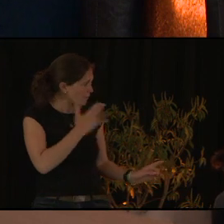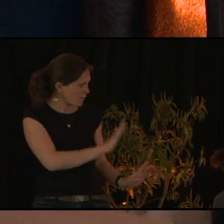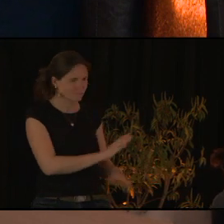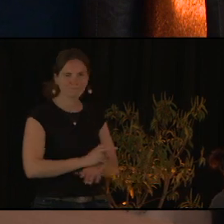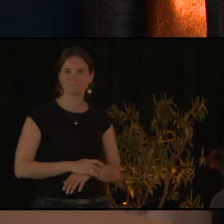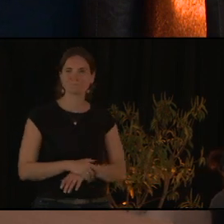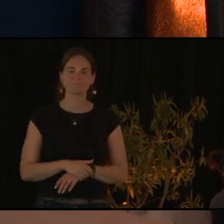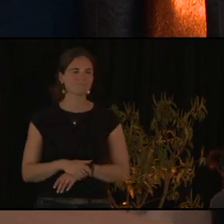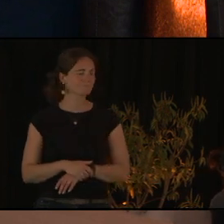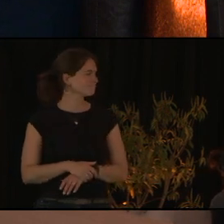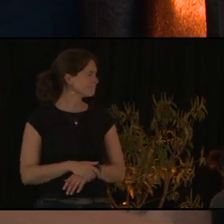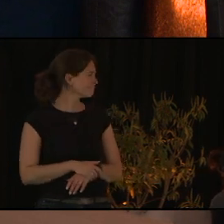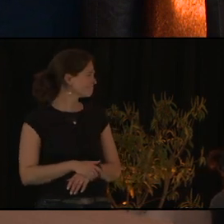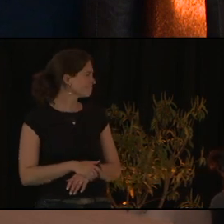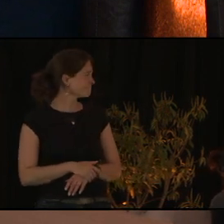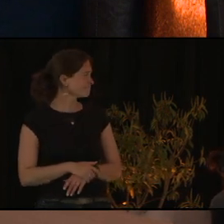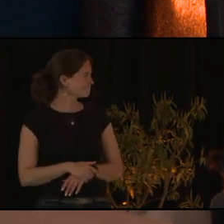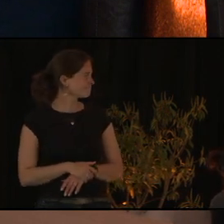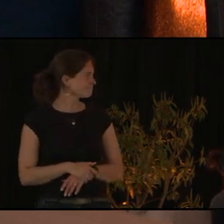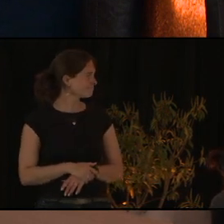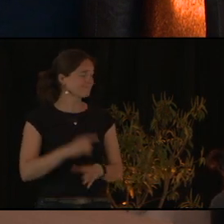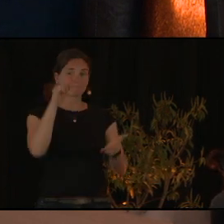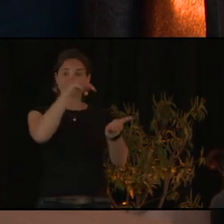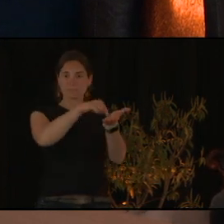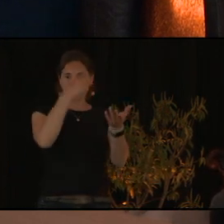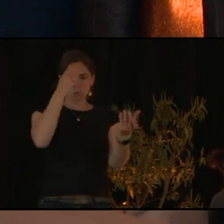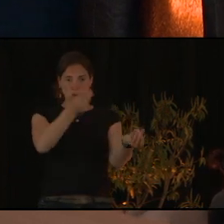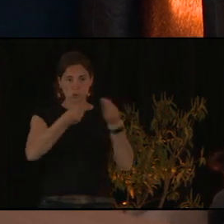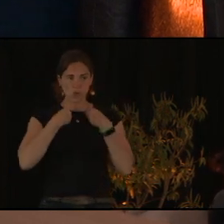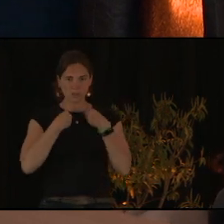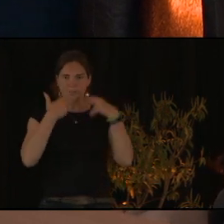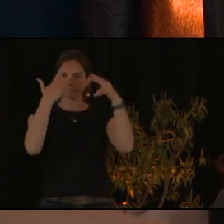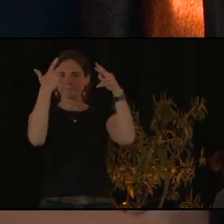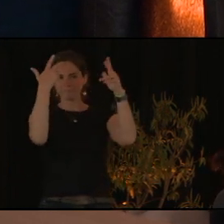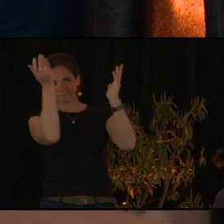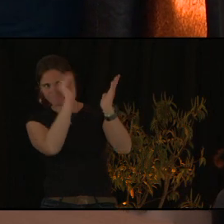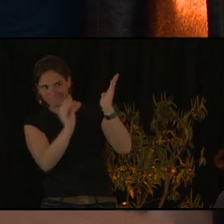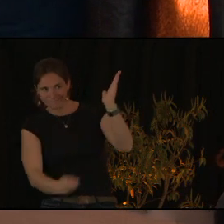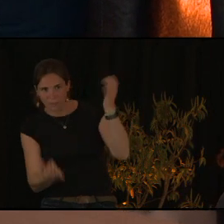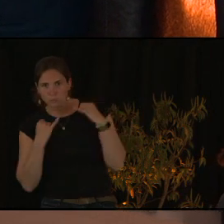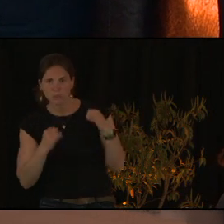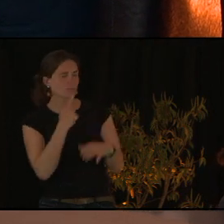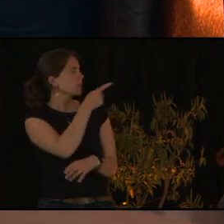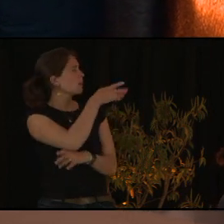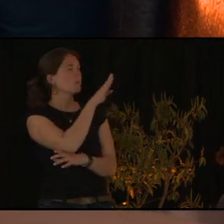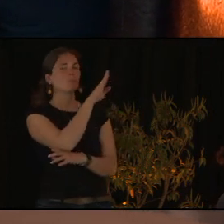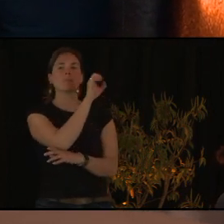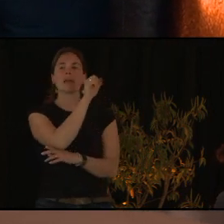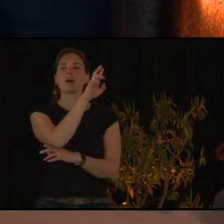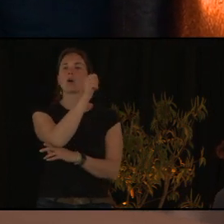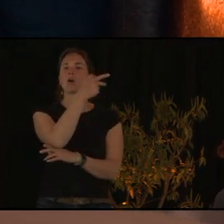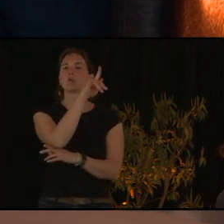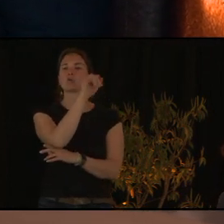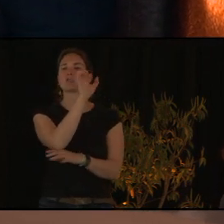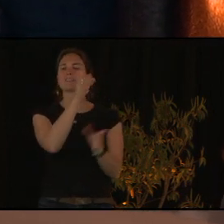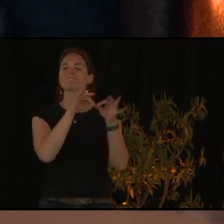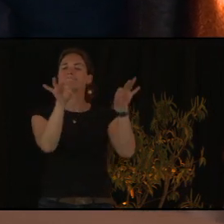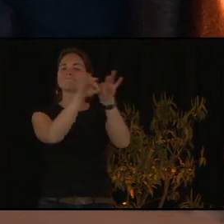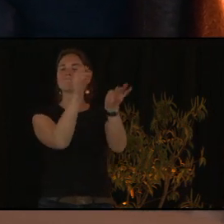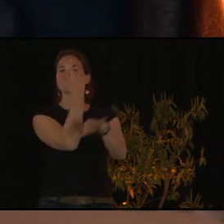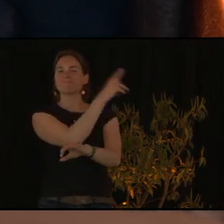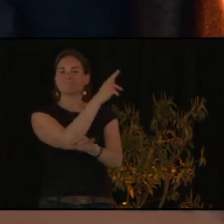Un lieu qui donne une intensité narrative. Jérémy, votre Béringie, c'est